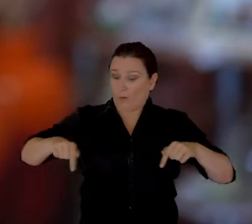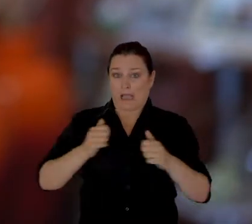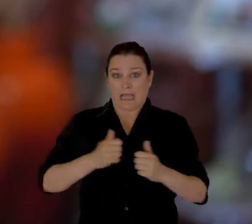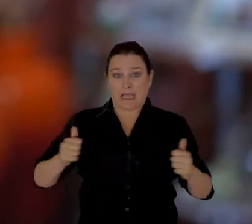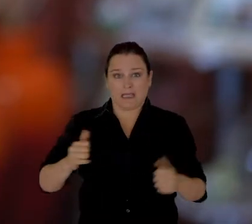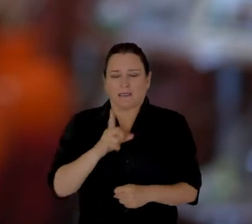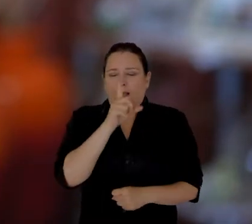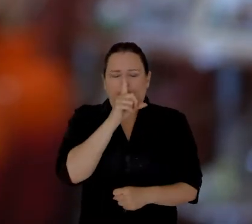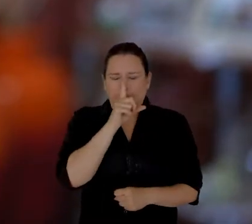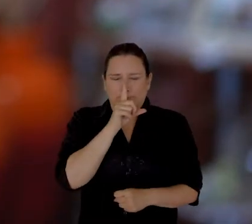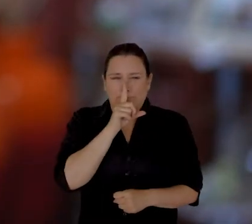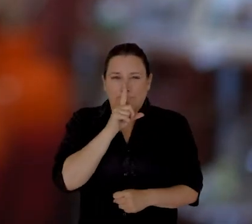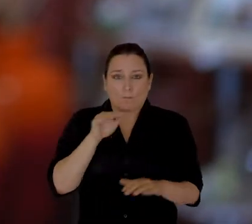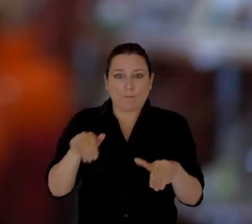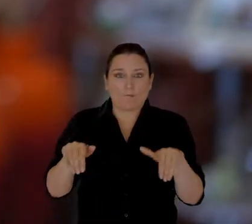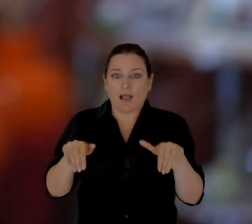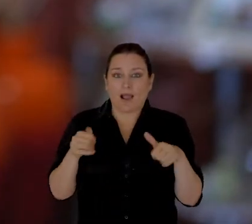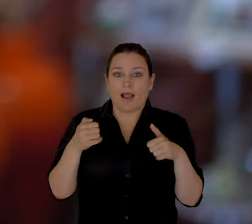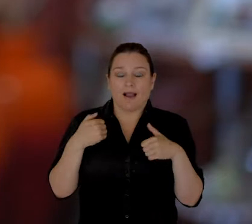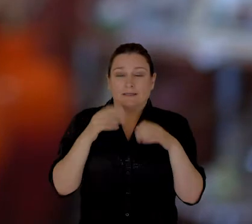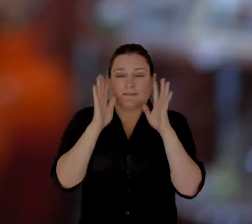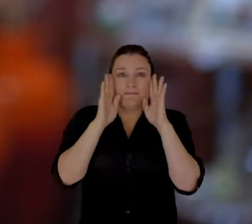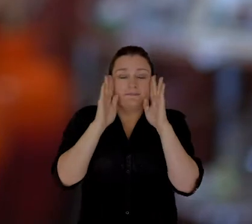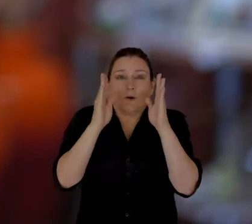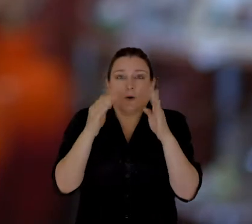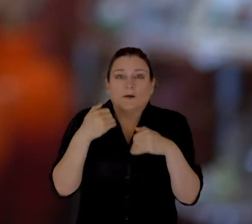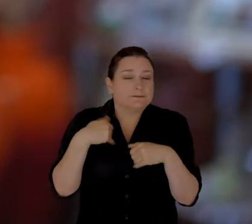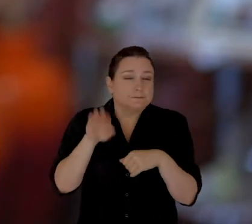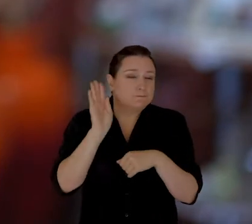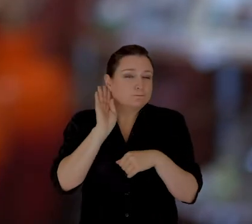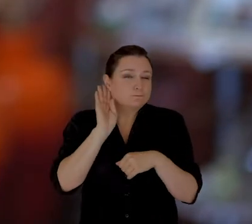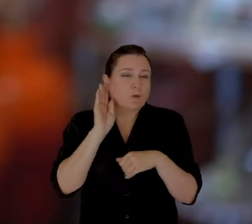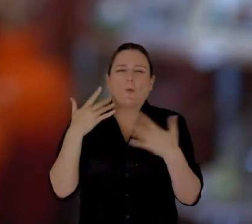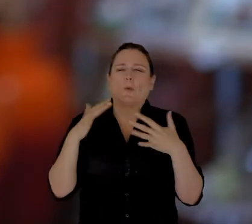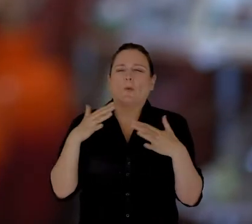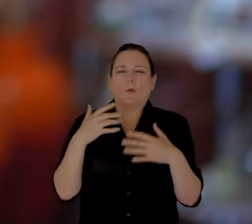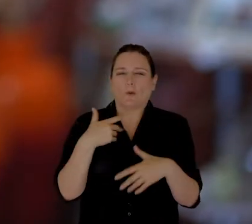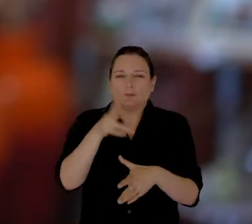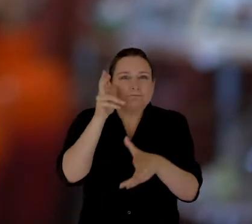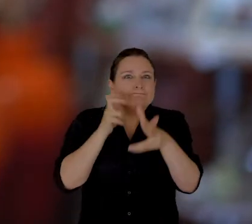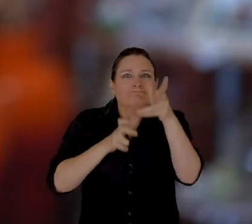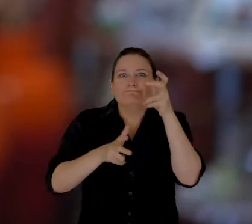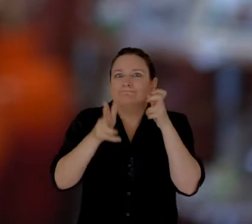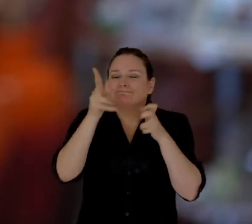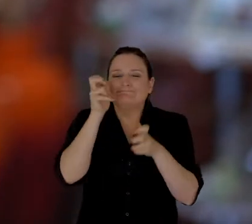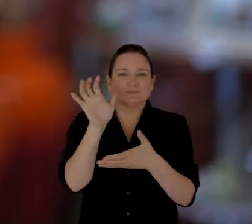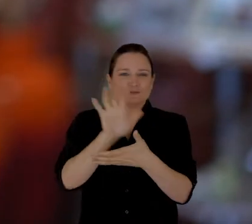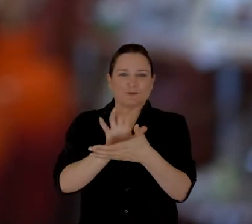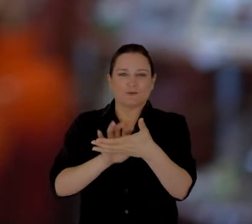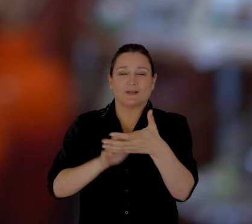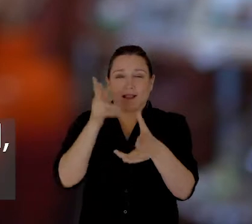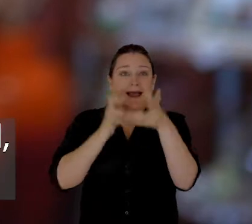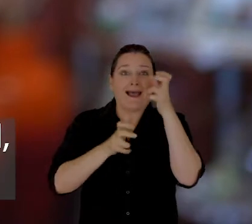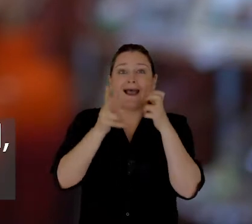'n geras nie. Die story word vertel en ons luister. En daar het ons oogies begin het